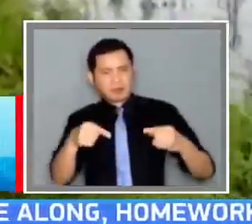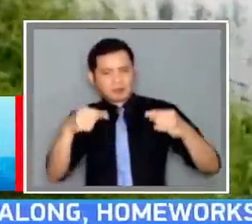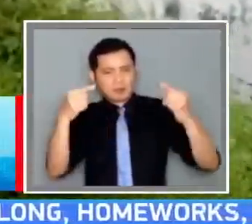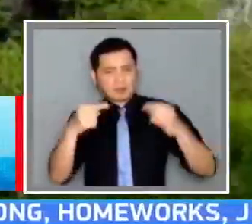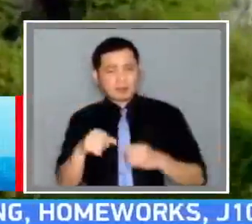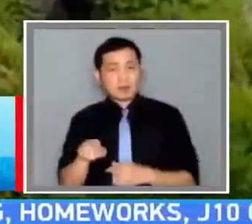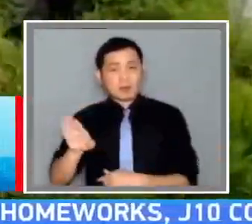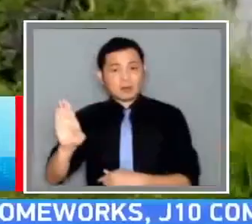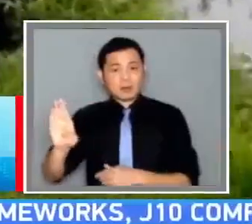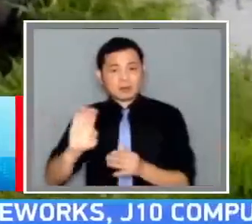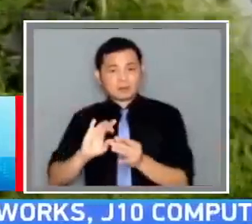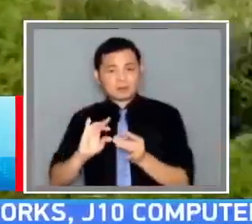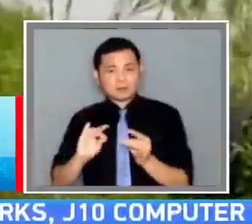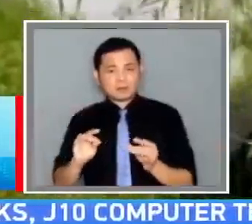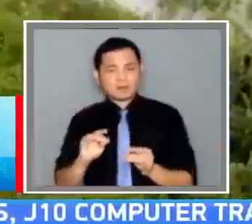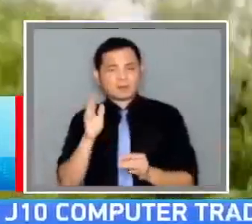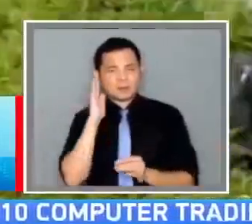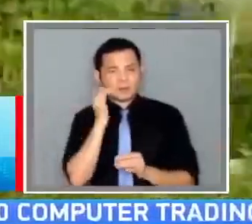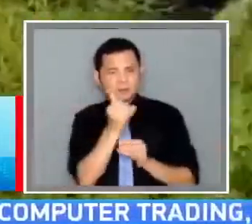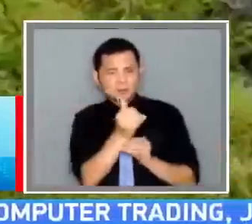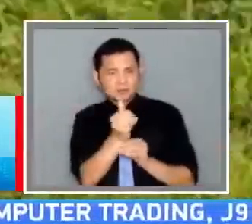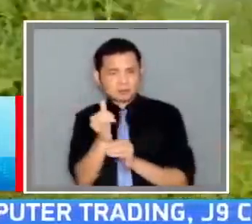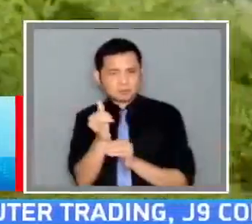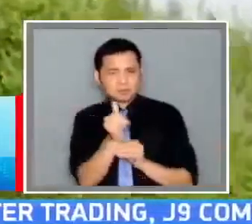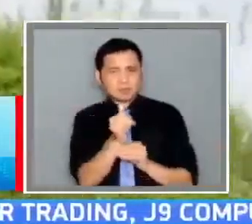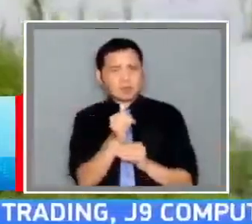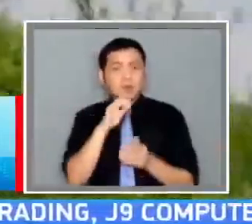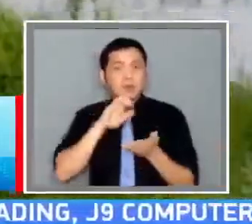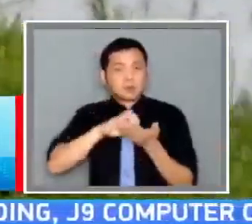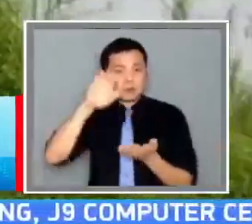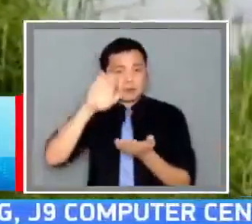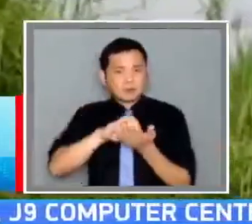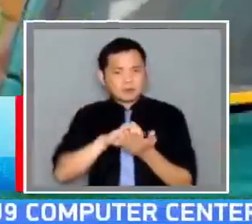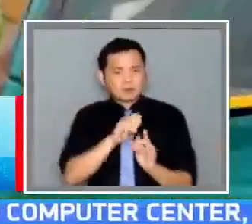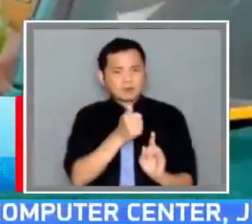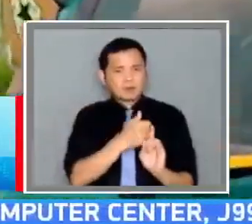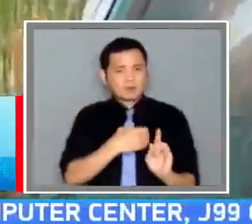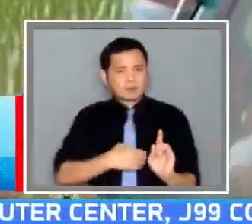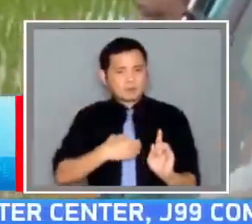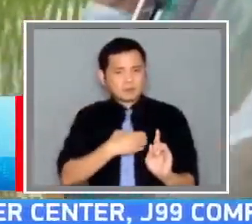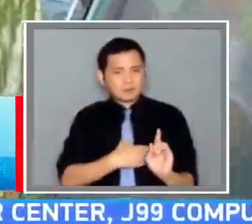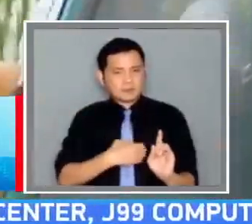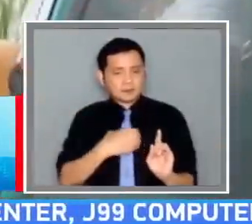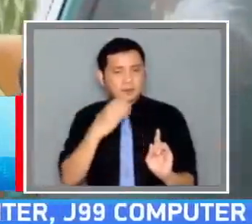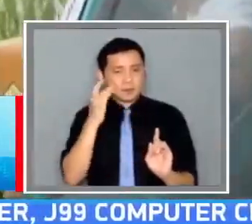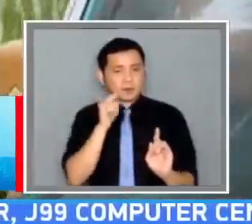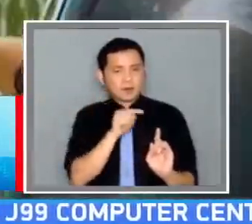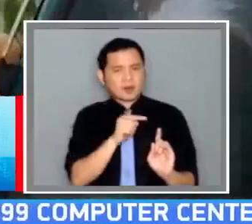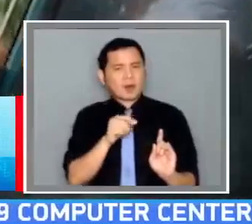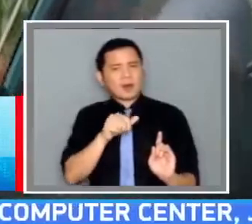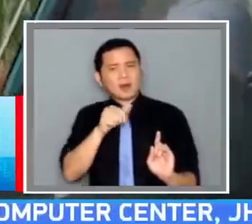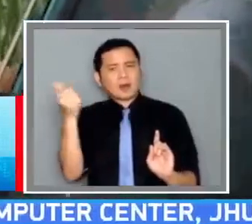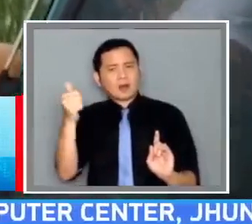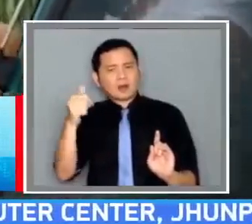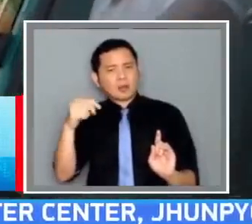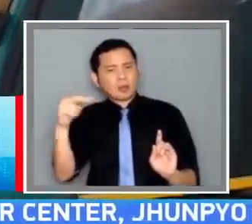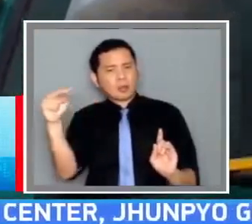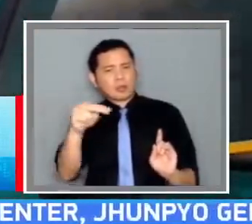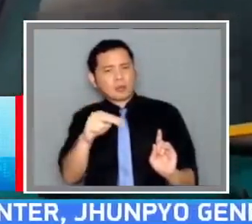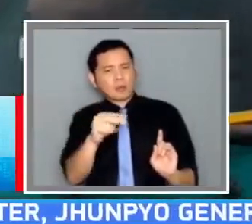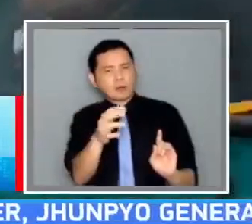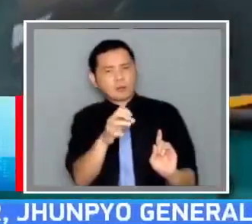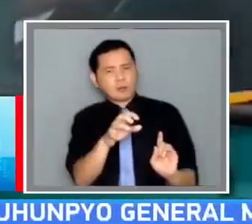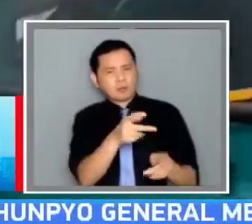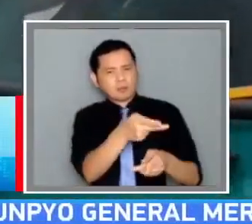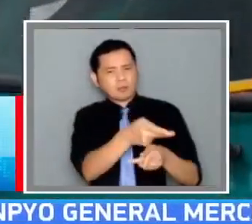sila para makapanayam ang isang mag-asawang nagrereklamo dahil may umaangkin daw sa kanilang lupa. Dumating doon si Police Staff Sergeant Rhea